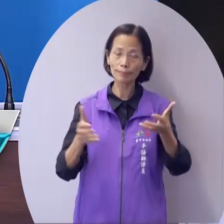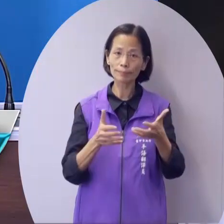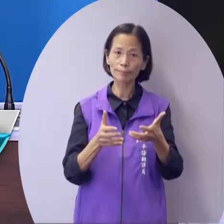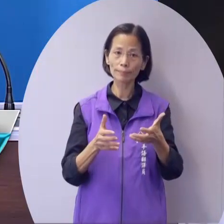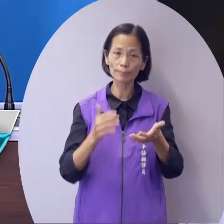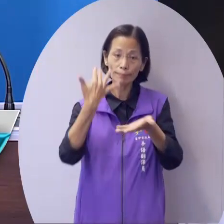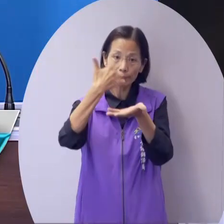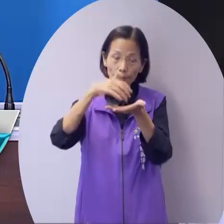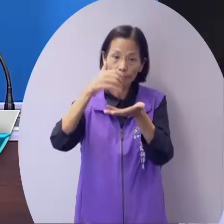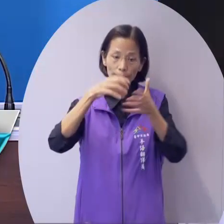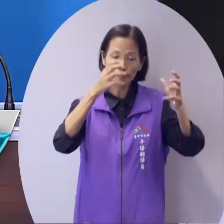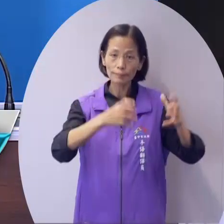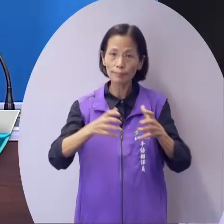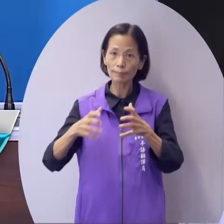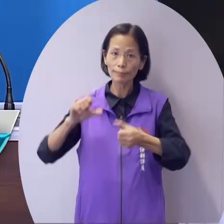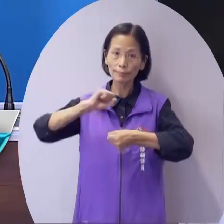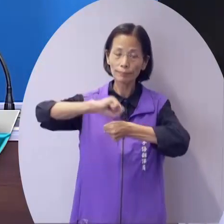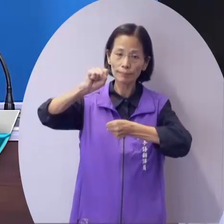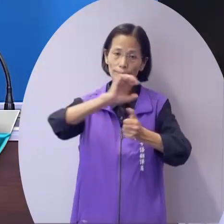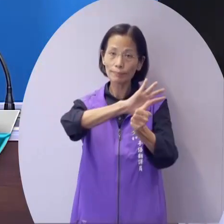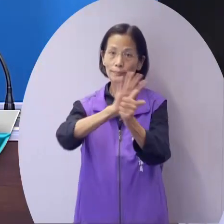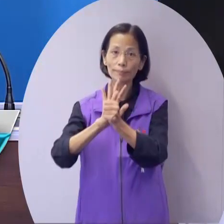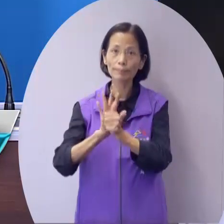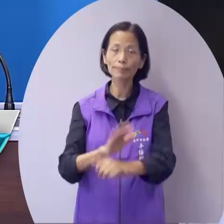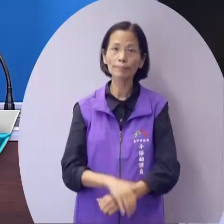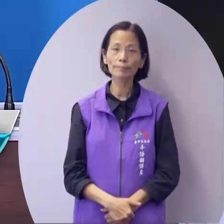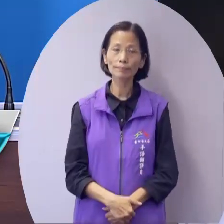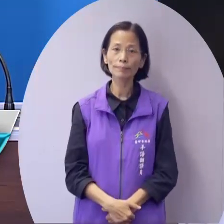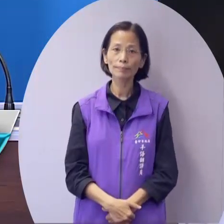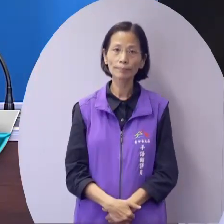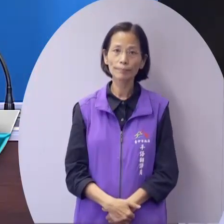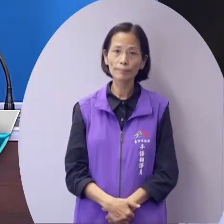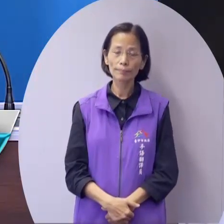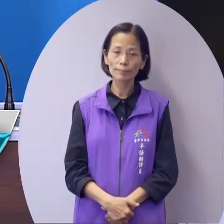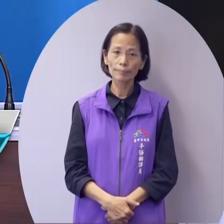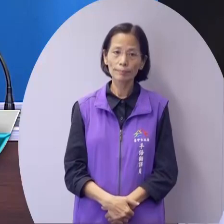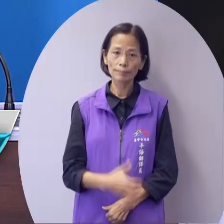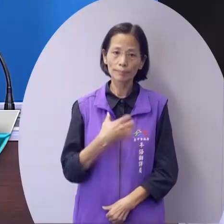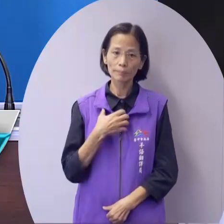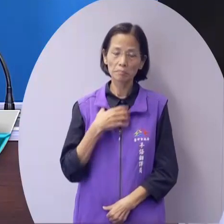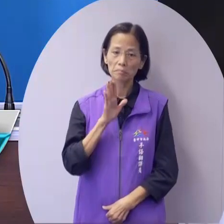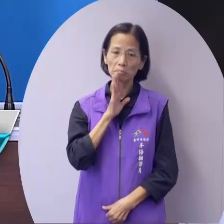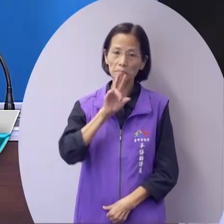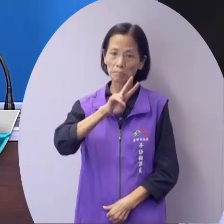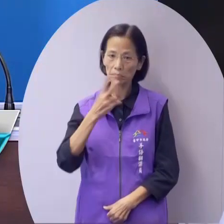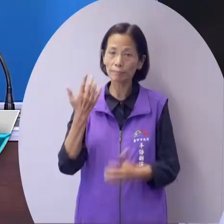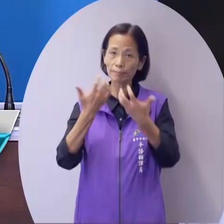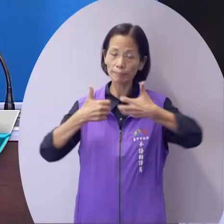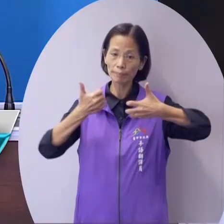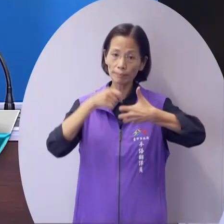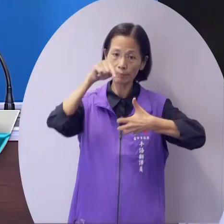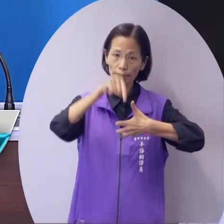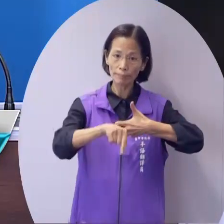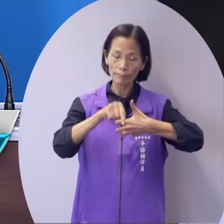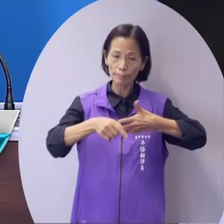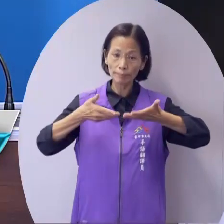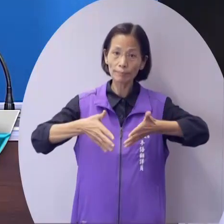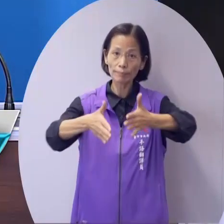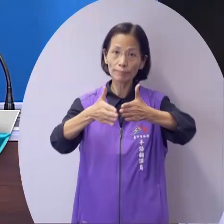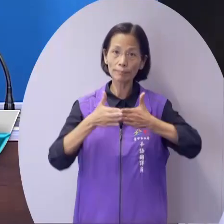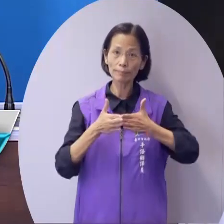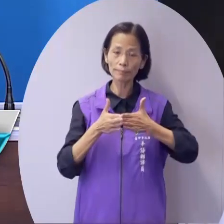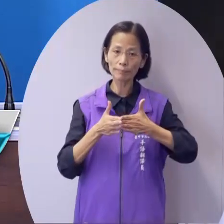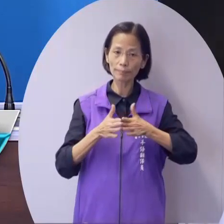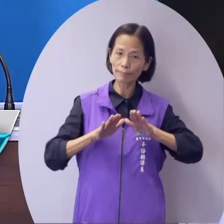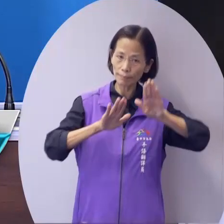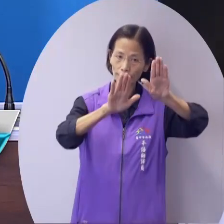间盘点建设，加强服务哈，那危机就是转机，其实刚好是一个很重要精